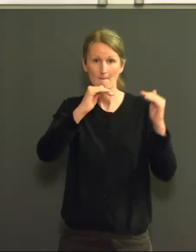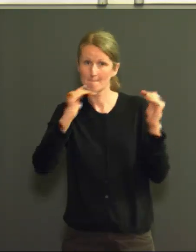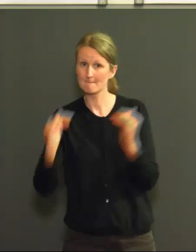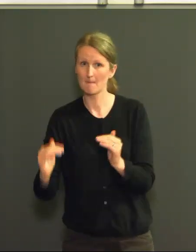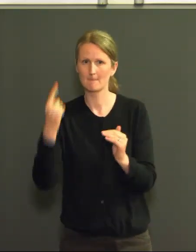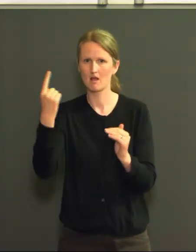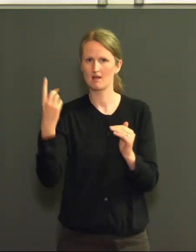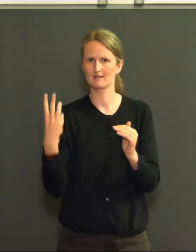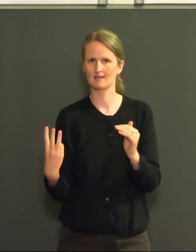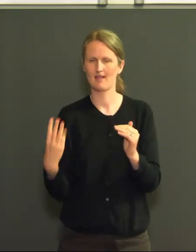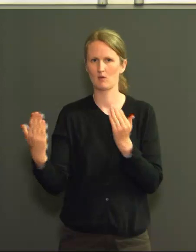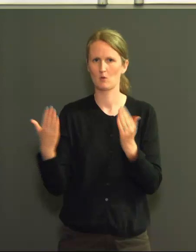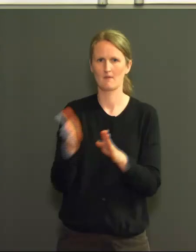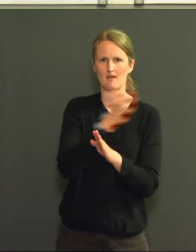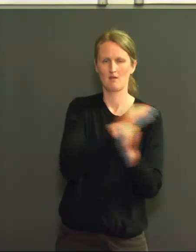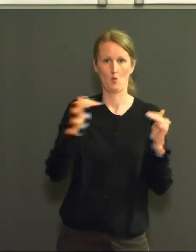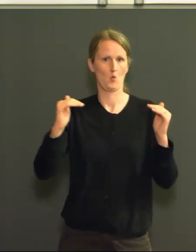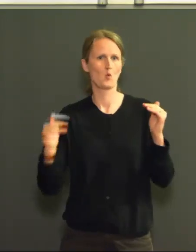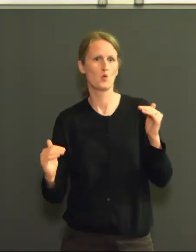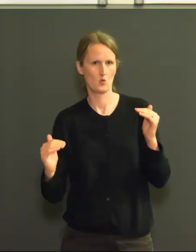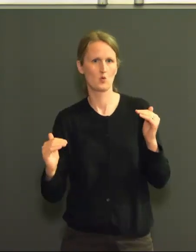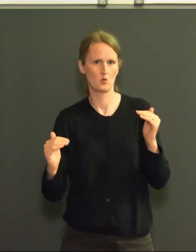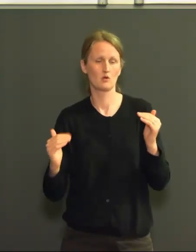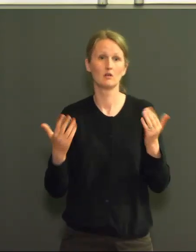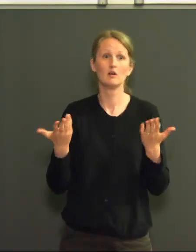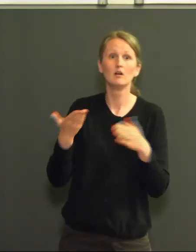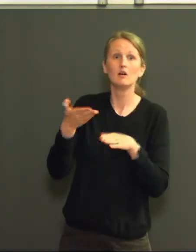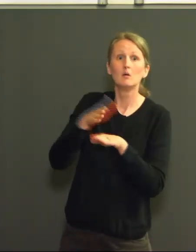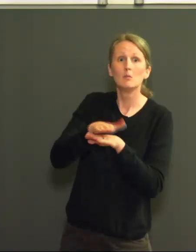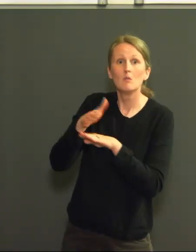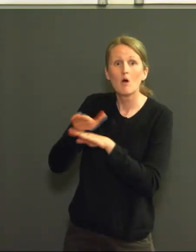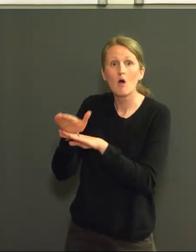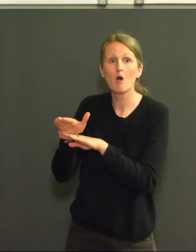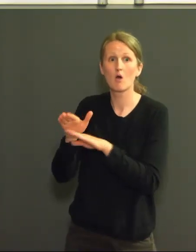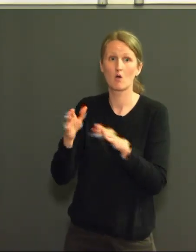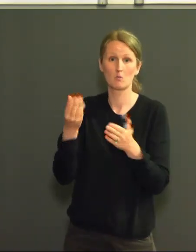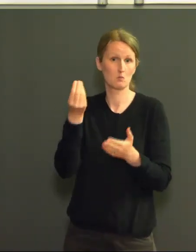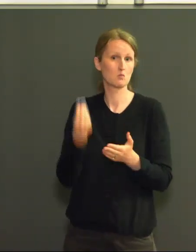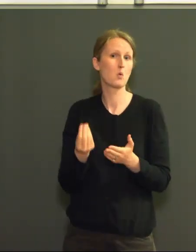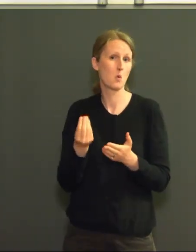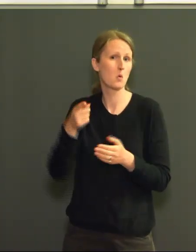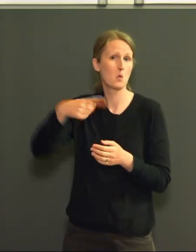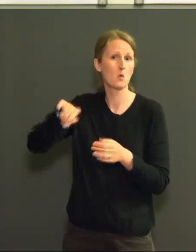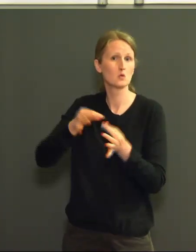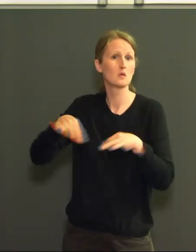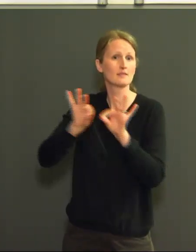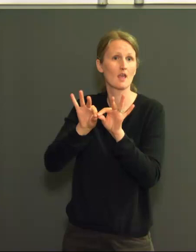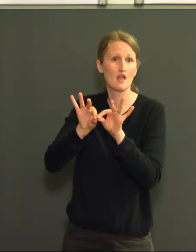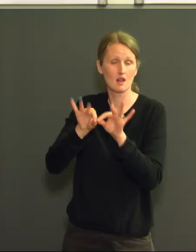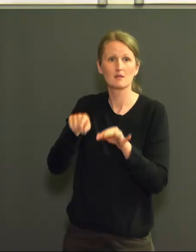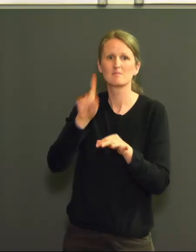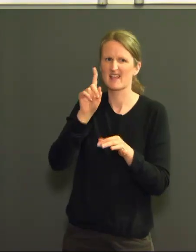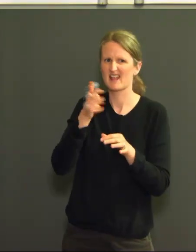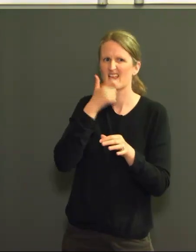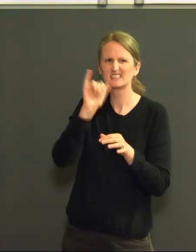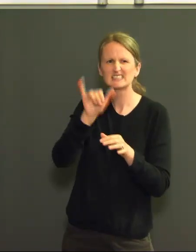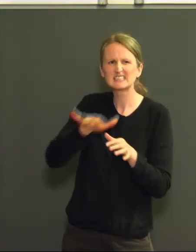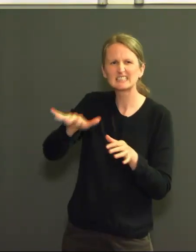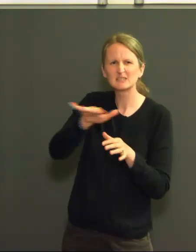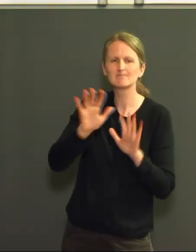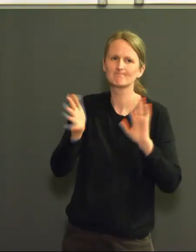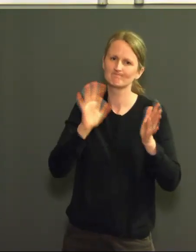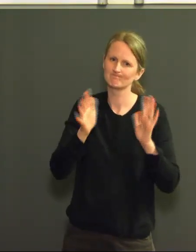décès sont plus spécifiquement, même s'ils sont peu nombreux, dans la tranche d'âge de 65 à 74 ans. Et